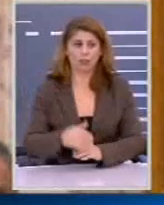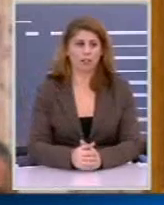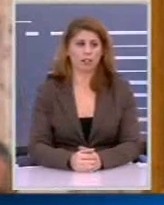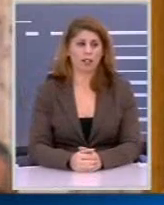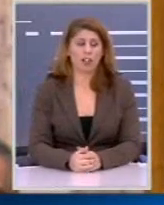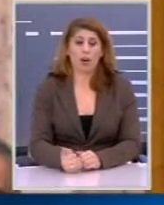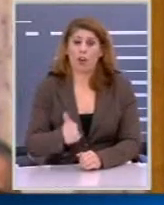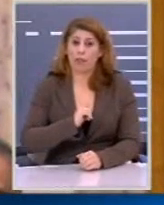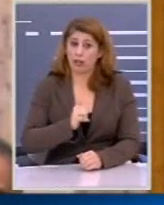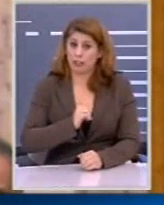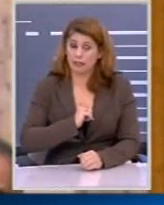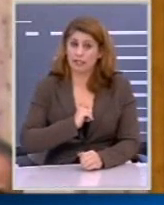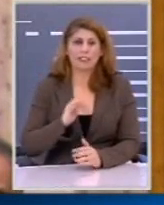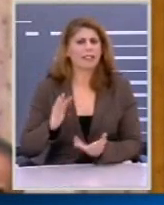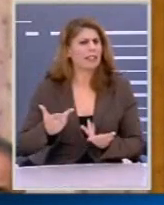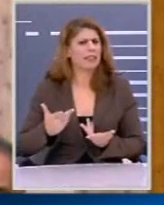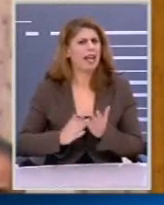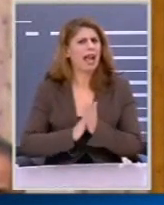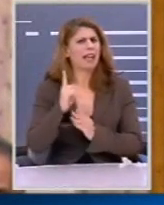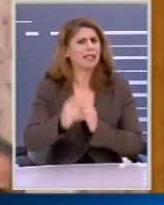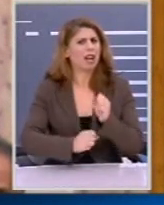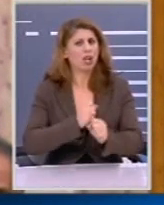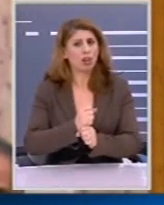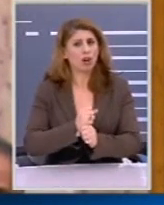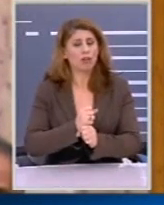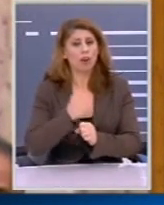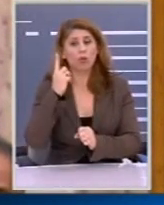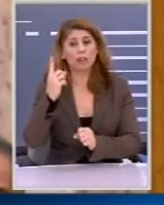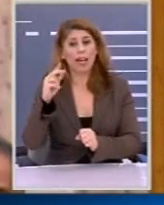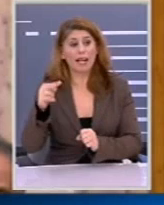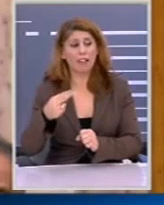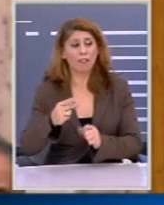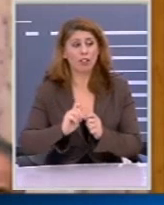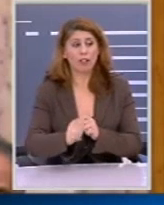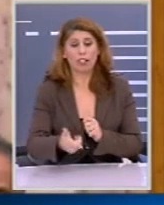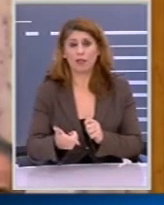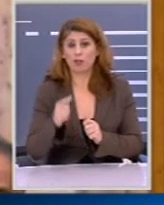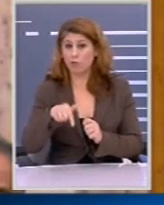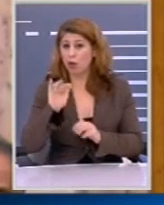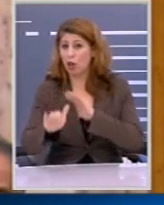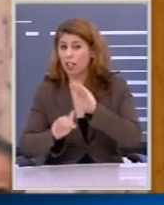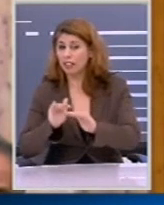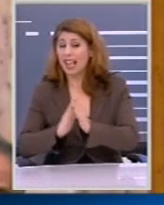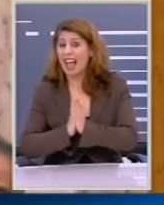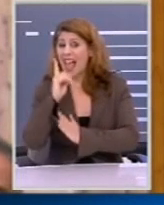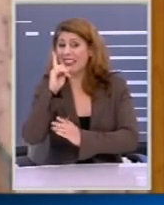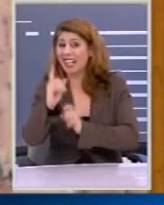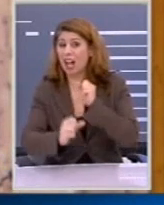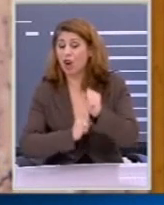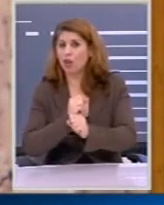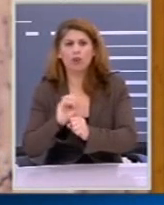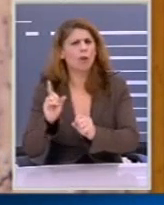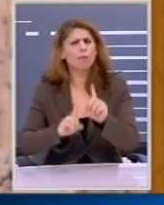ο ιδιοκτήτης, γιατί για 11 χρόνια δεν έδωσε ένα ευρώ ζωγραφιστό? Το ερώτημα παραμένει. 11 χρόνια